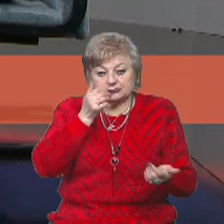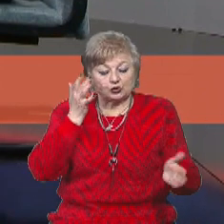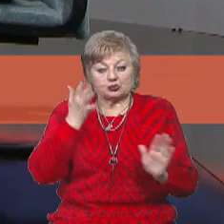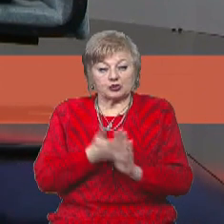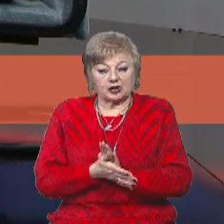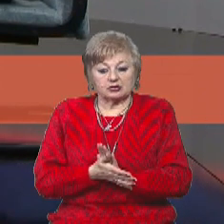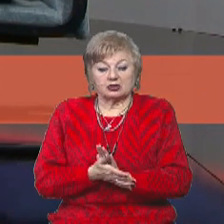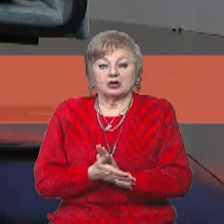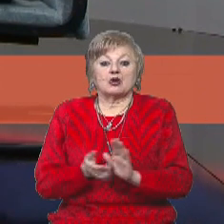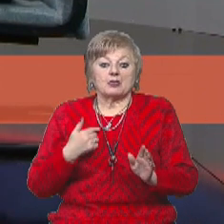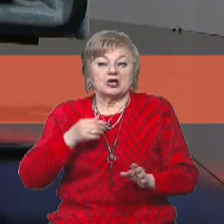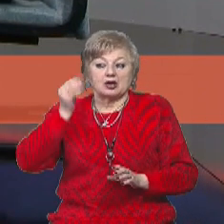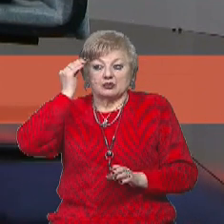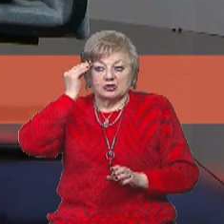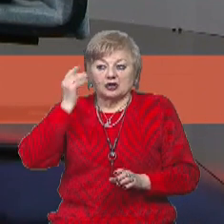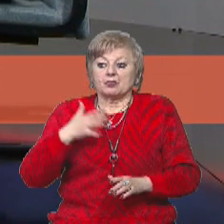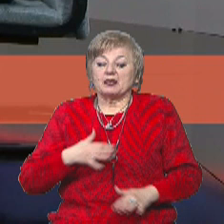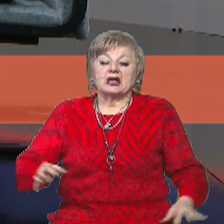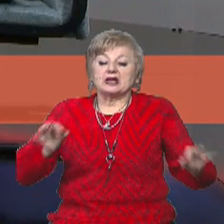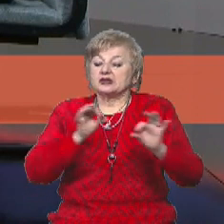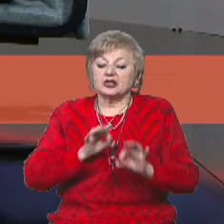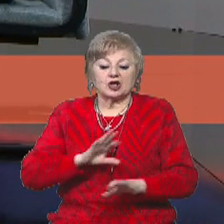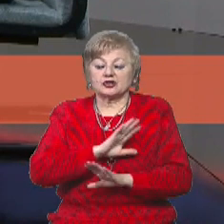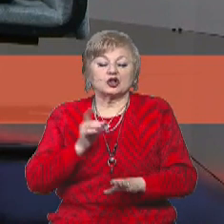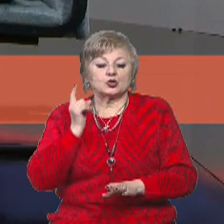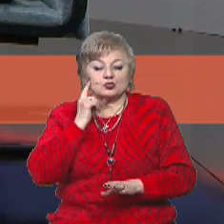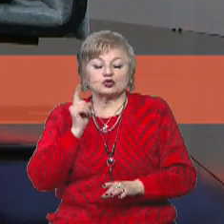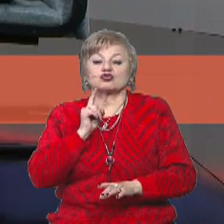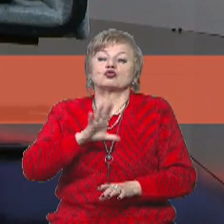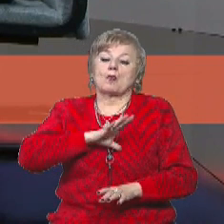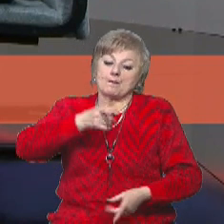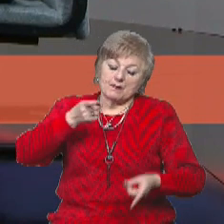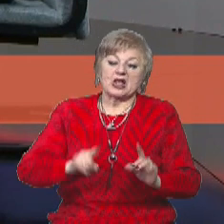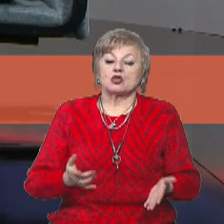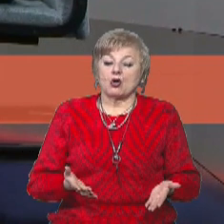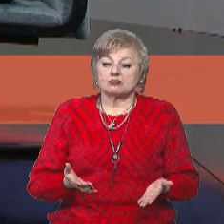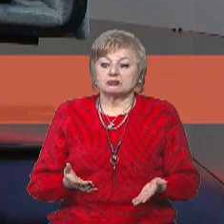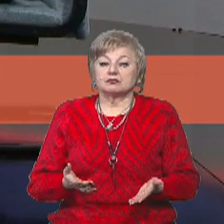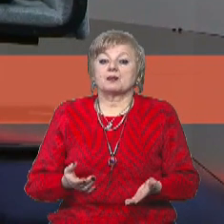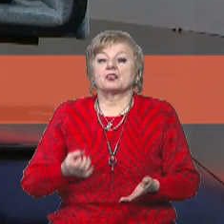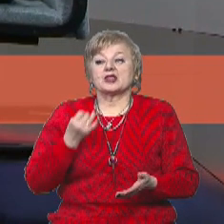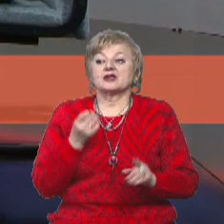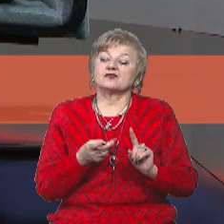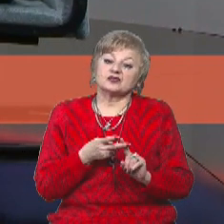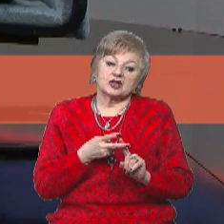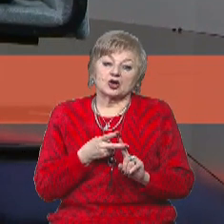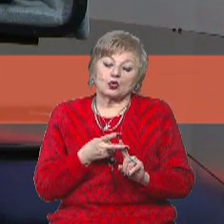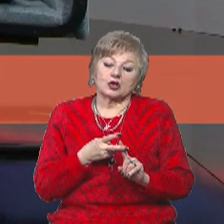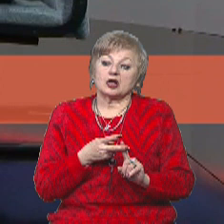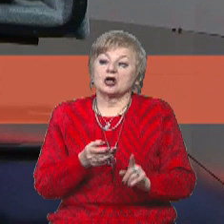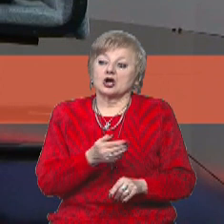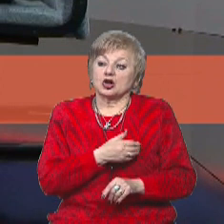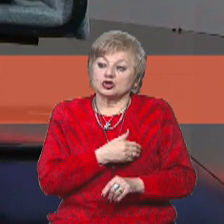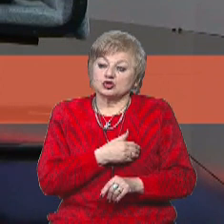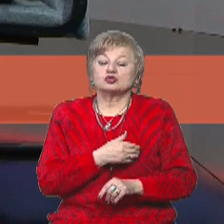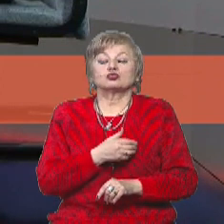що перше, ми ніколи не почуємо, що відбулося. По-друге, можливо, забігаючи трохи вперед,